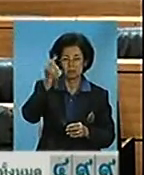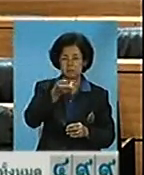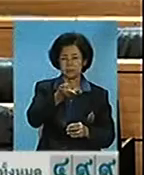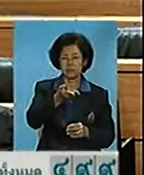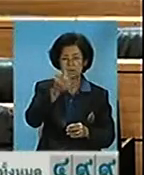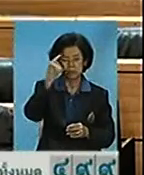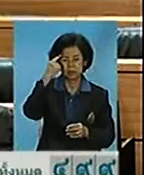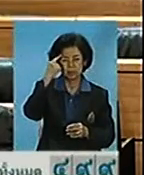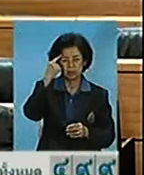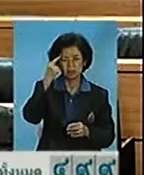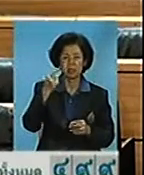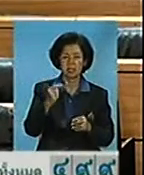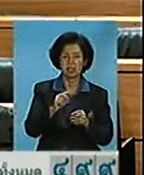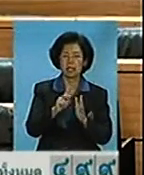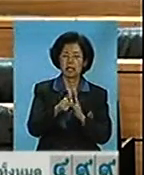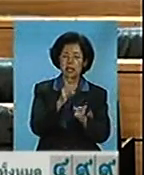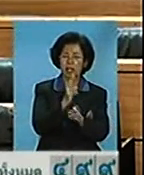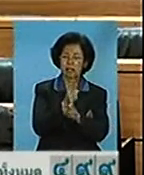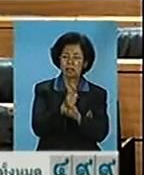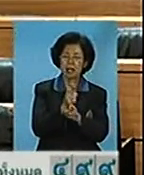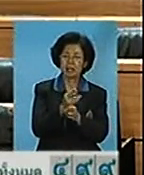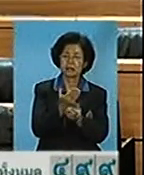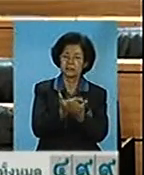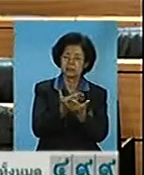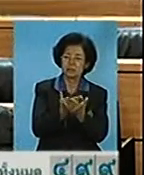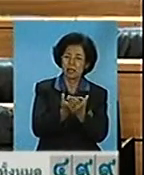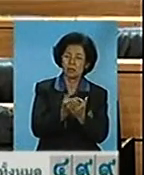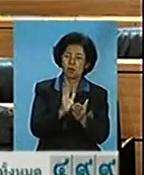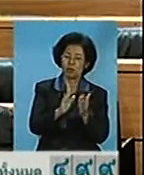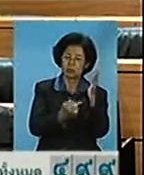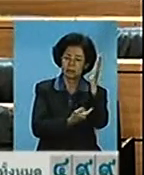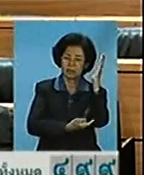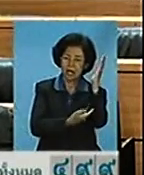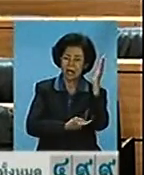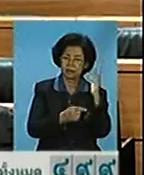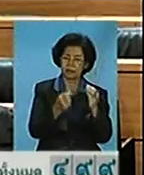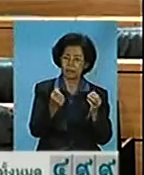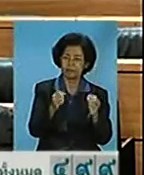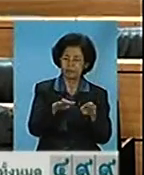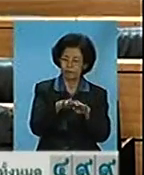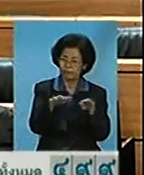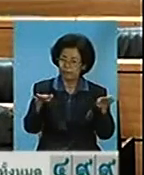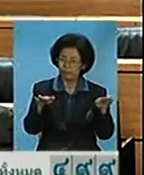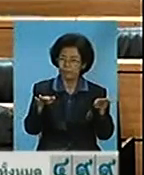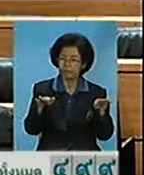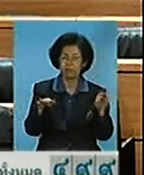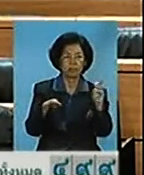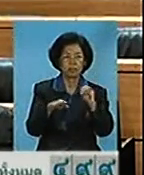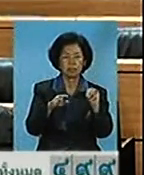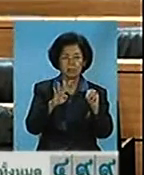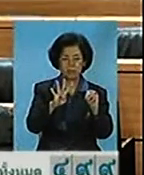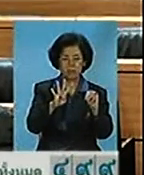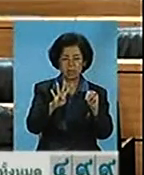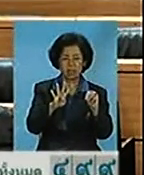การรักษาเสถียรภาพราคายางพาราเหตุผลเพราะว่าวันนี้มาตรา4ท่านเอาคำว่ายางพาร